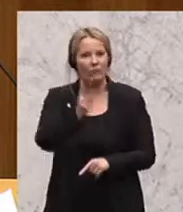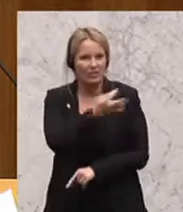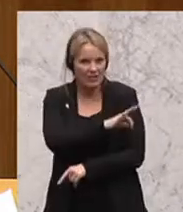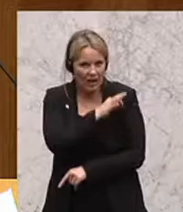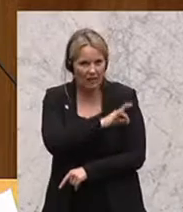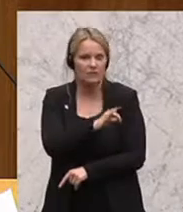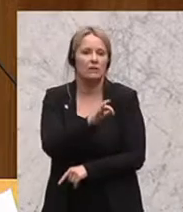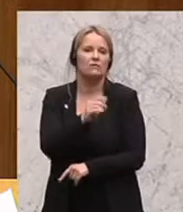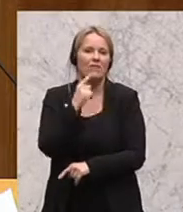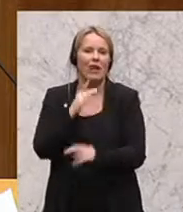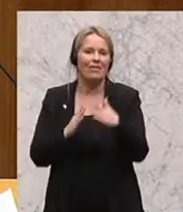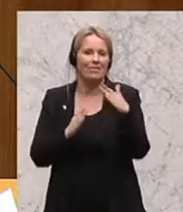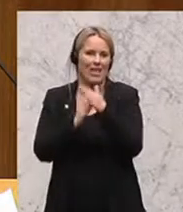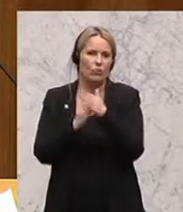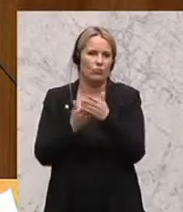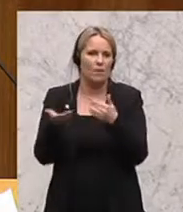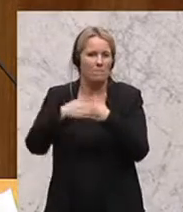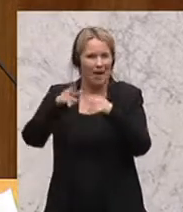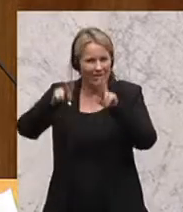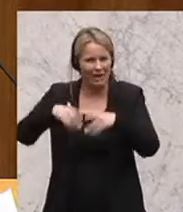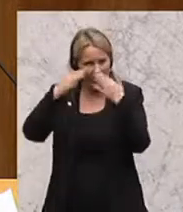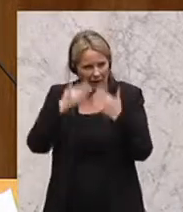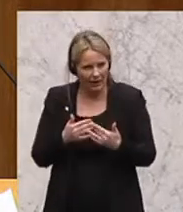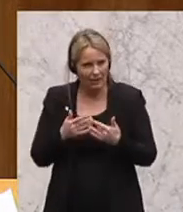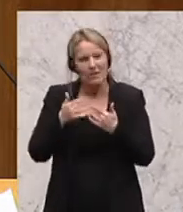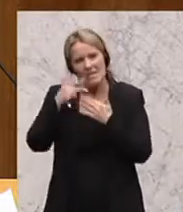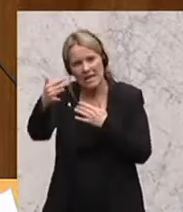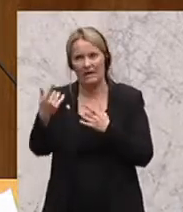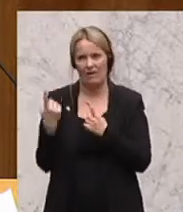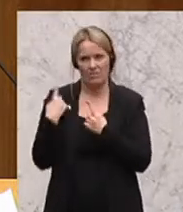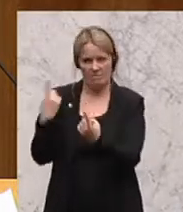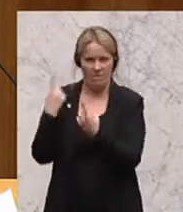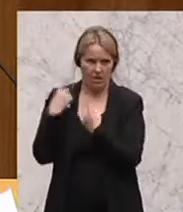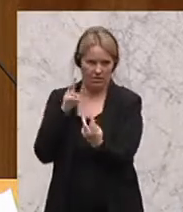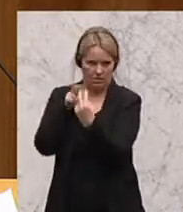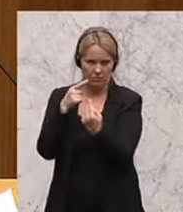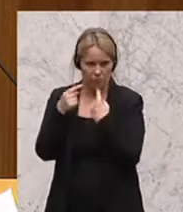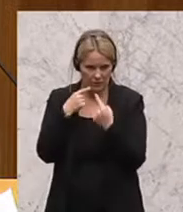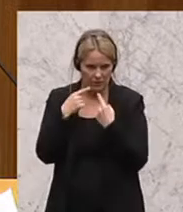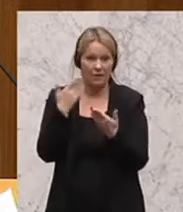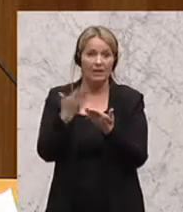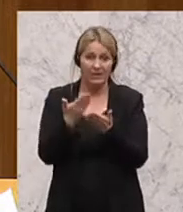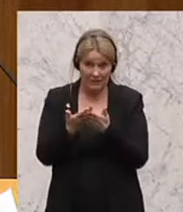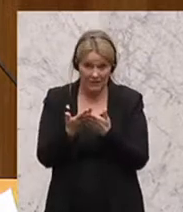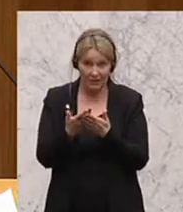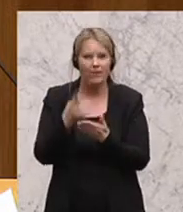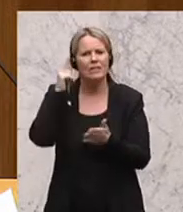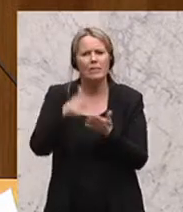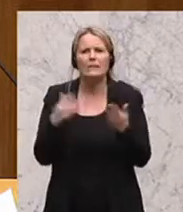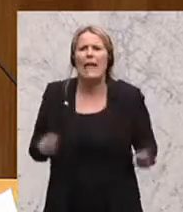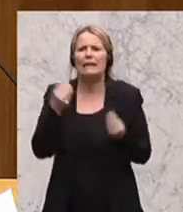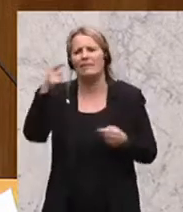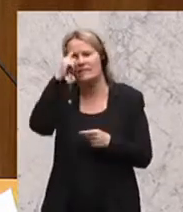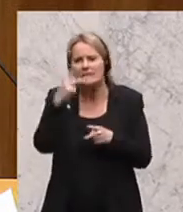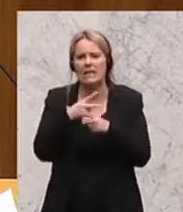Vizekanzler eine Deckungsbeitragsrechnung erklären will, irgendwann unter vier Augen. Wir bringen daher, damit irgendwas Sinnvolles,